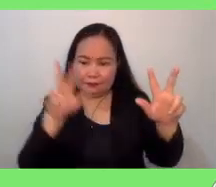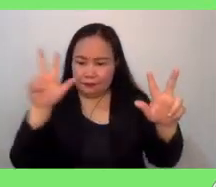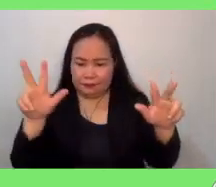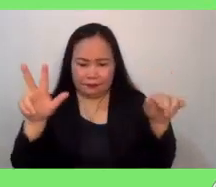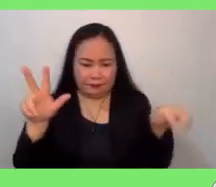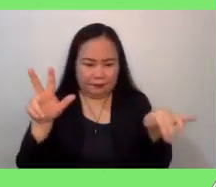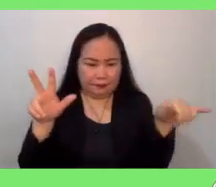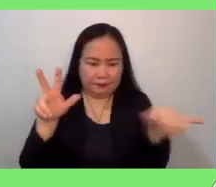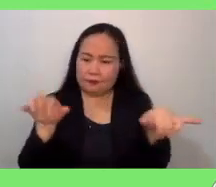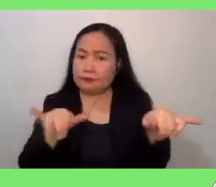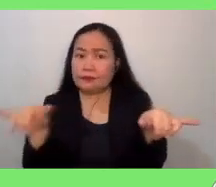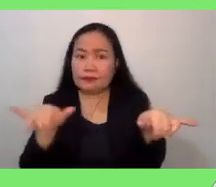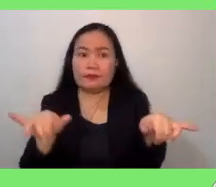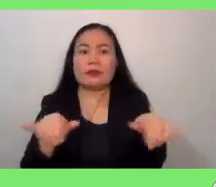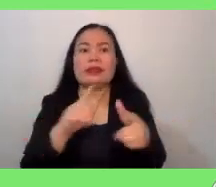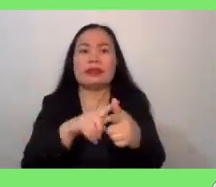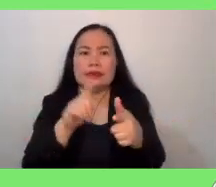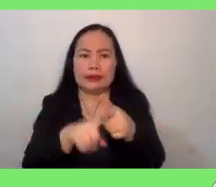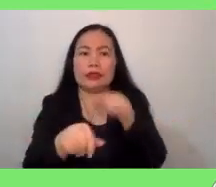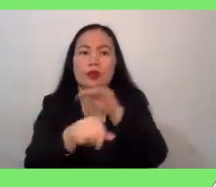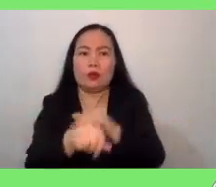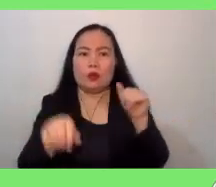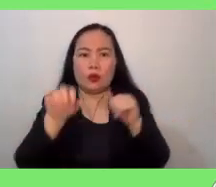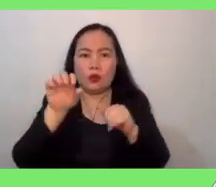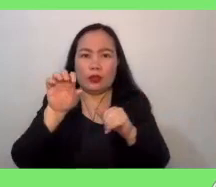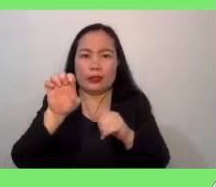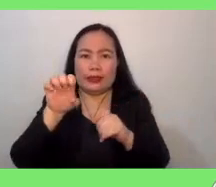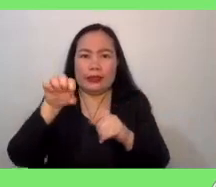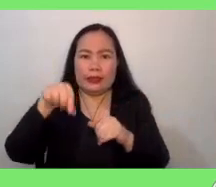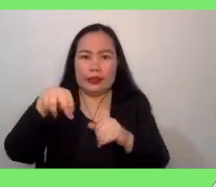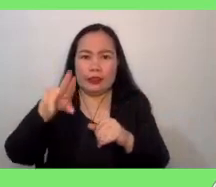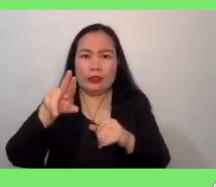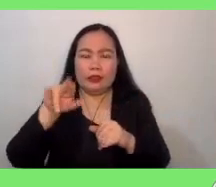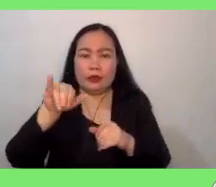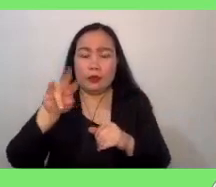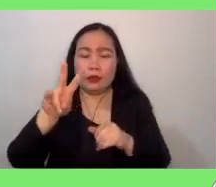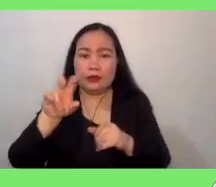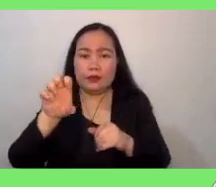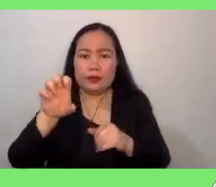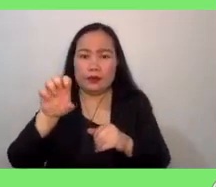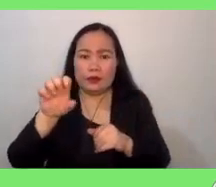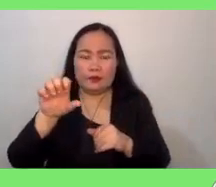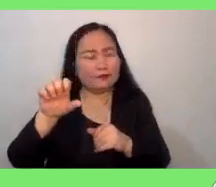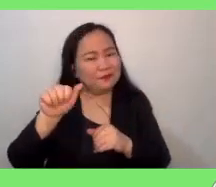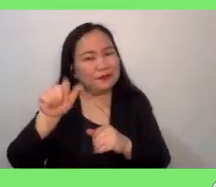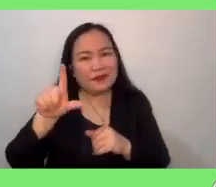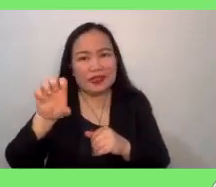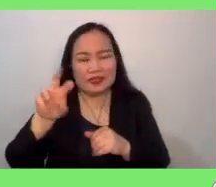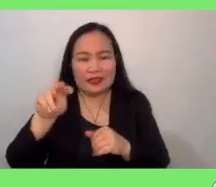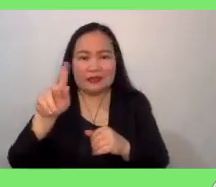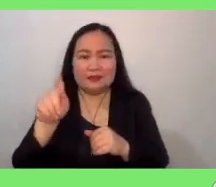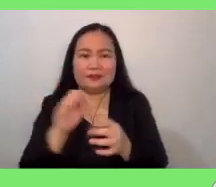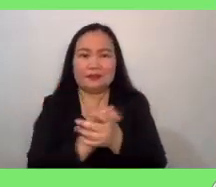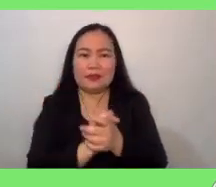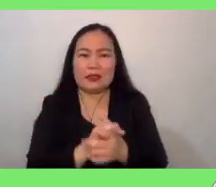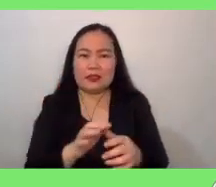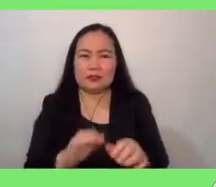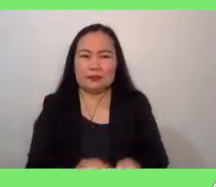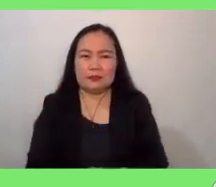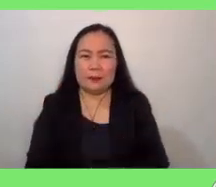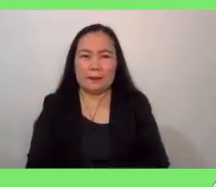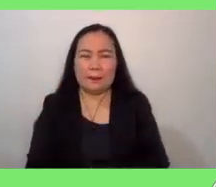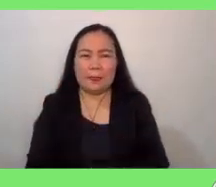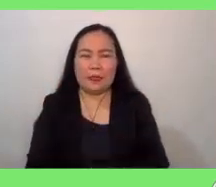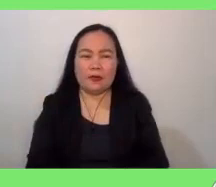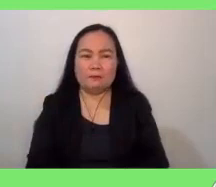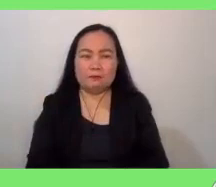nag-false, ibig sabihin, hindi 3 ang solution niya. Halimbawa lang yun, ha? So, halimbawa, nag-substitute ka dito ng 3 at